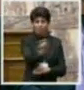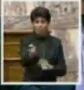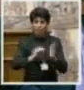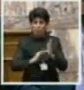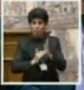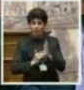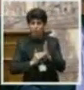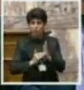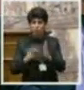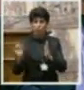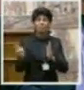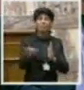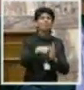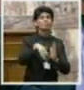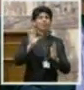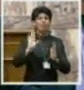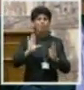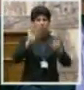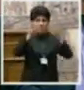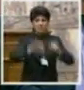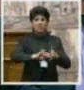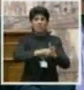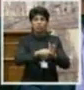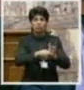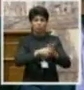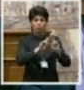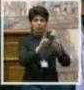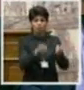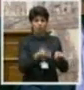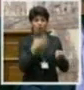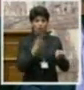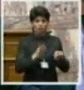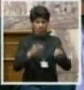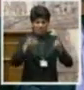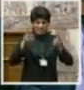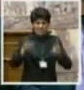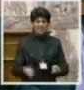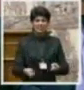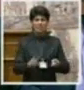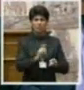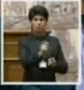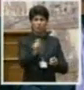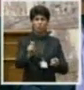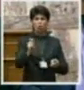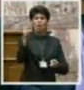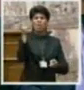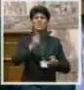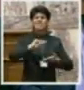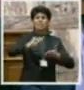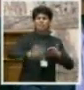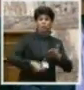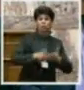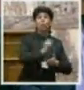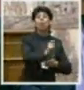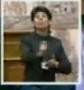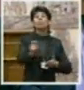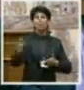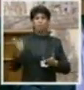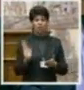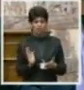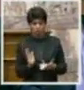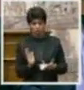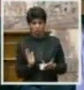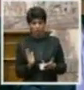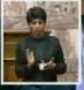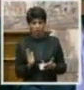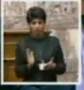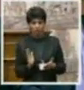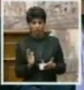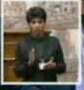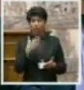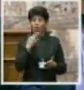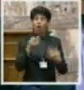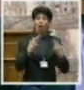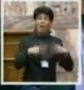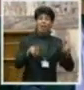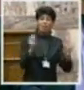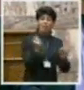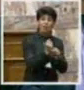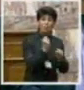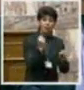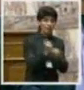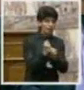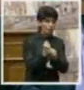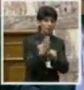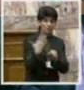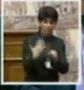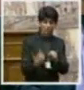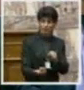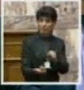μαγαζιά. Διότι έχετε κηρύξει στάση πληρωμών στους συμβασιούχους και δεν τους πληρώνετε. Διότι οι ελεύθεροι επαγγελματίες